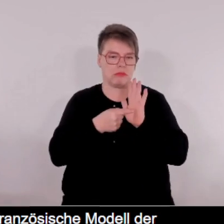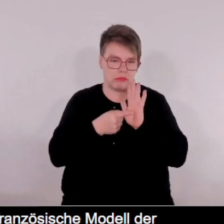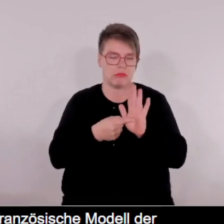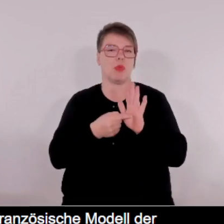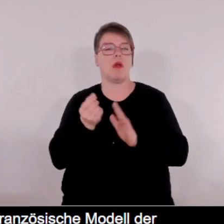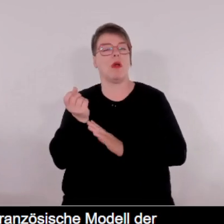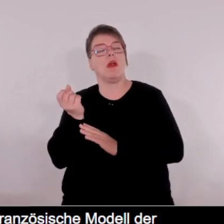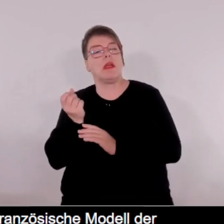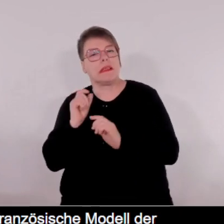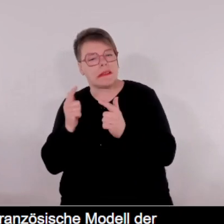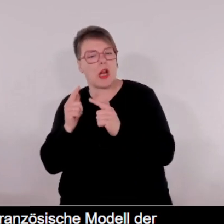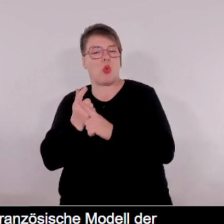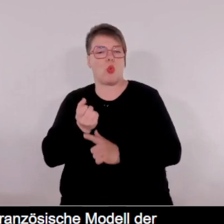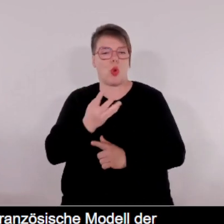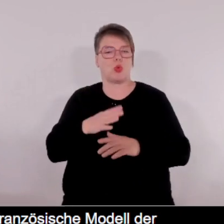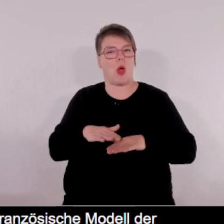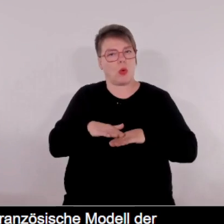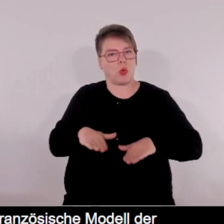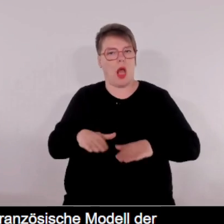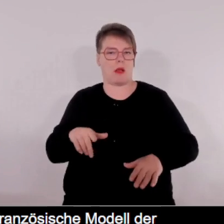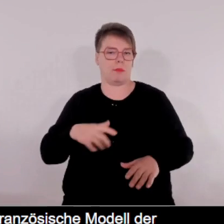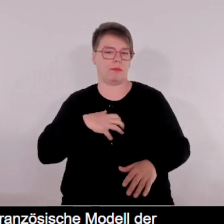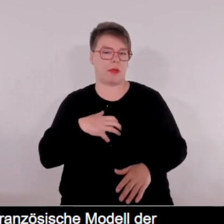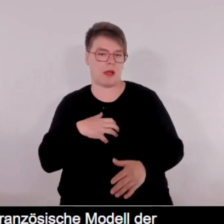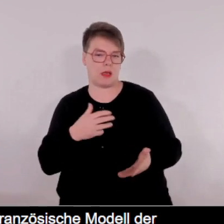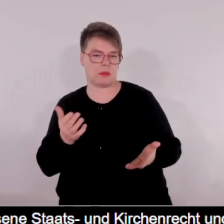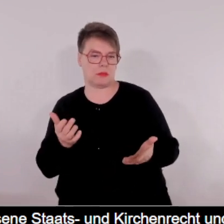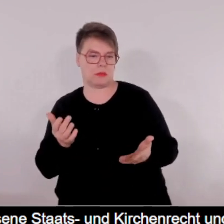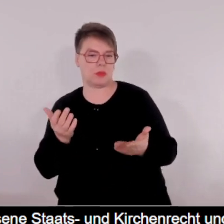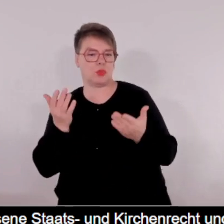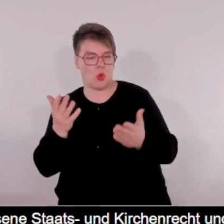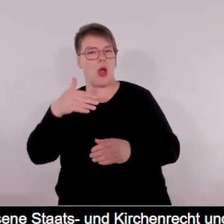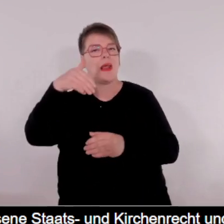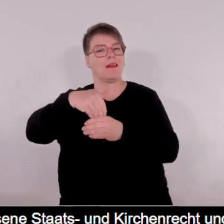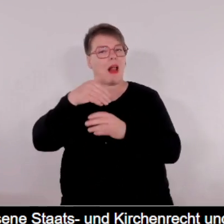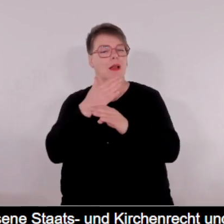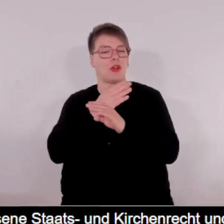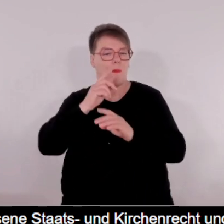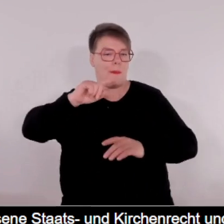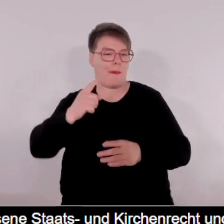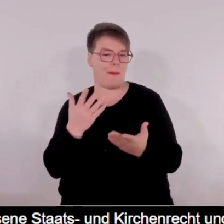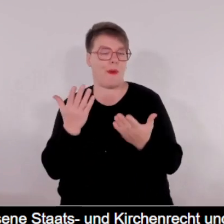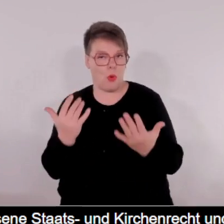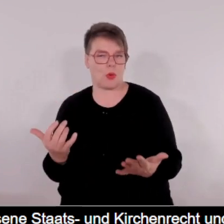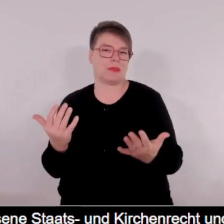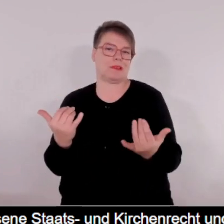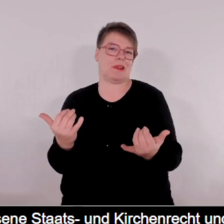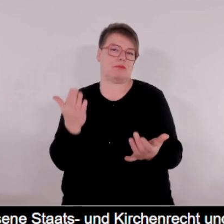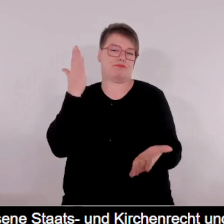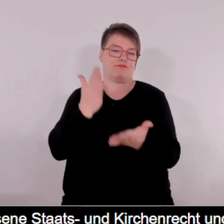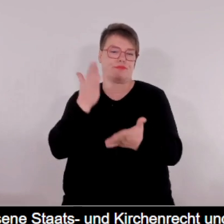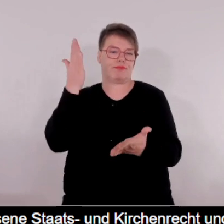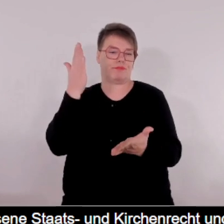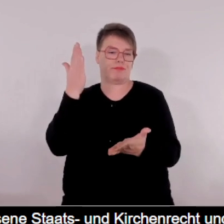eine klare Bestätigung dessen, was wir intendiert hatten mit dem Kreuzerlass seiner Zeit.